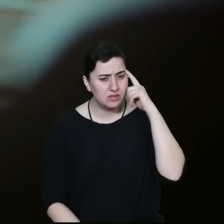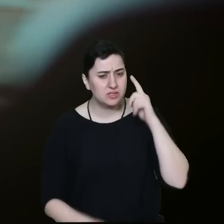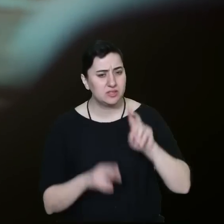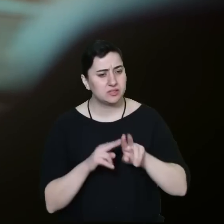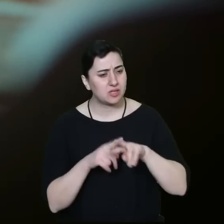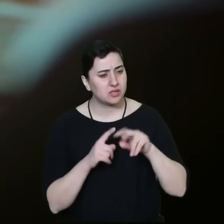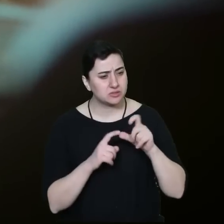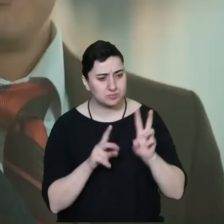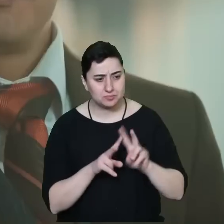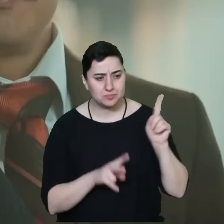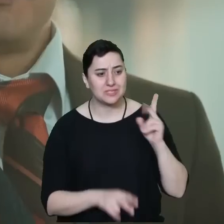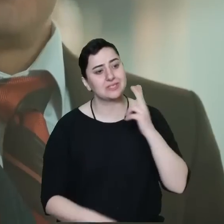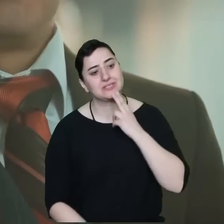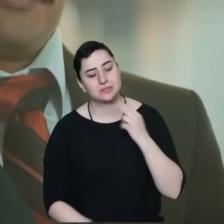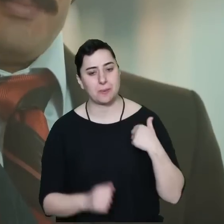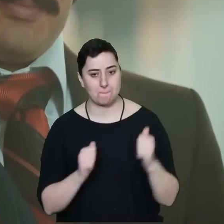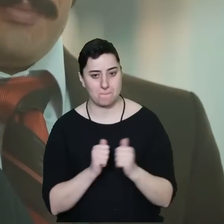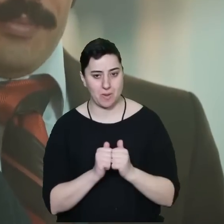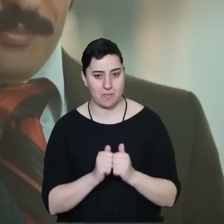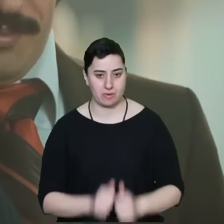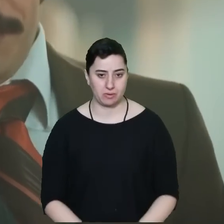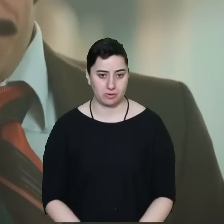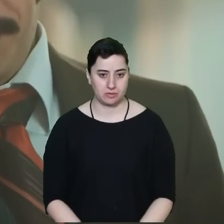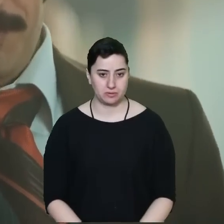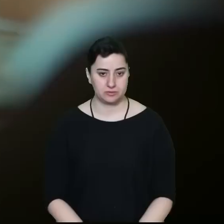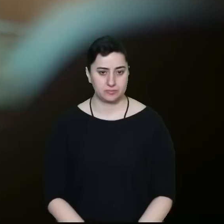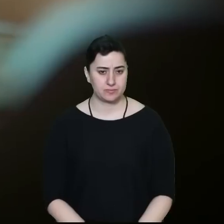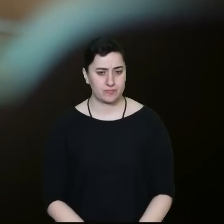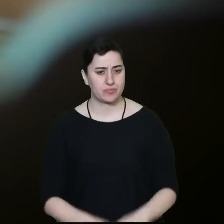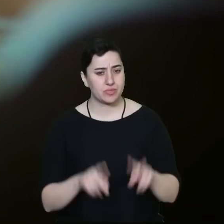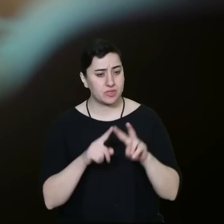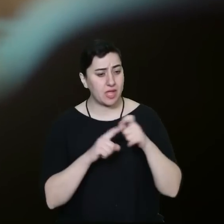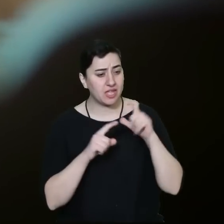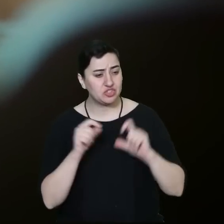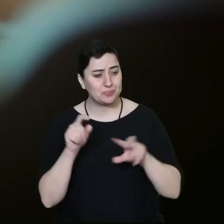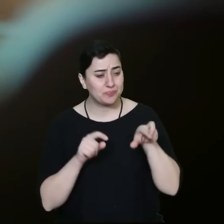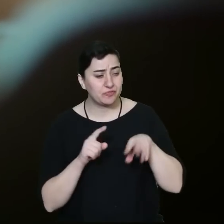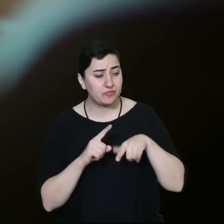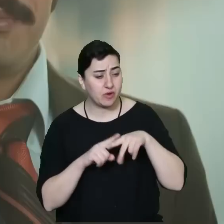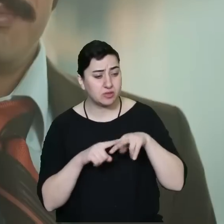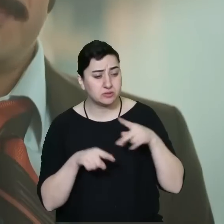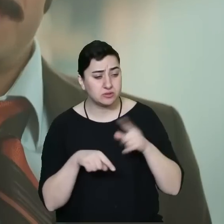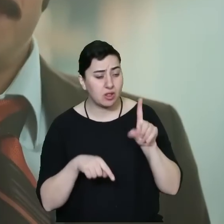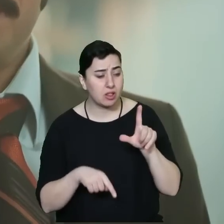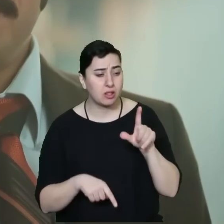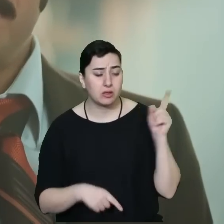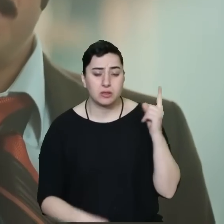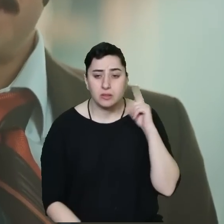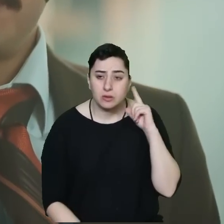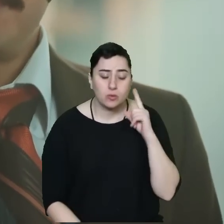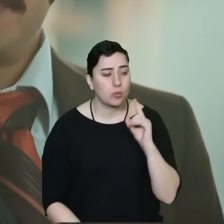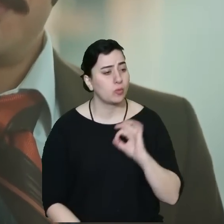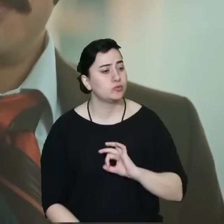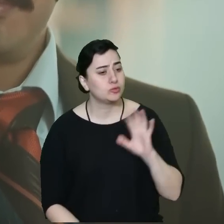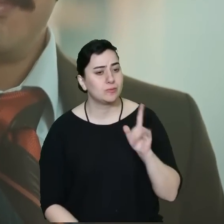Kasım Arvasi'nin kızı da bizimle birlikteydi. Berat Hanım. Necip Fazıl'la öyle bir dinleyişi vardı ki. Zannedersin ki